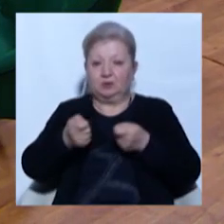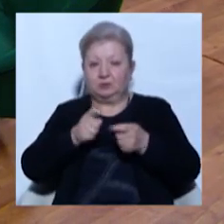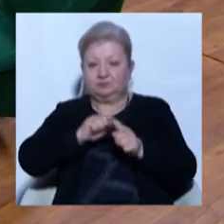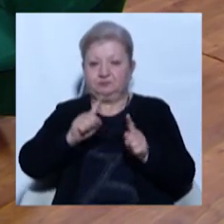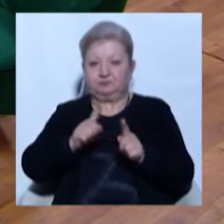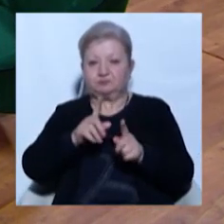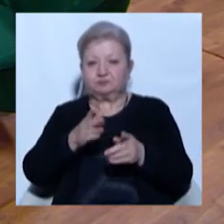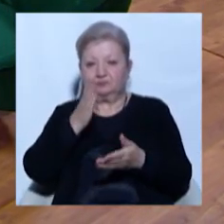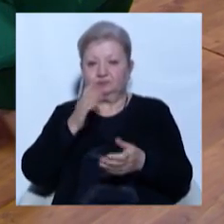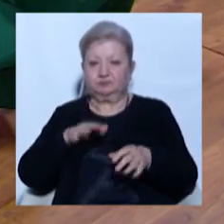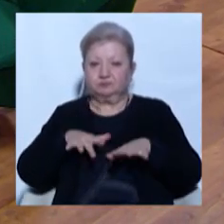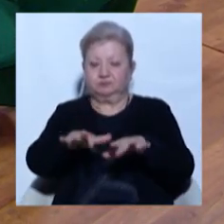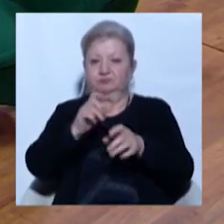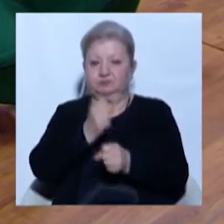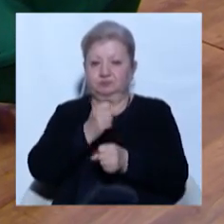განახორციელოს. და